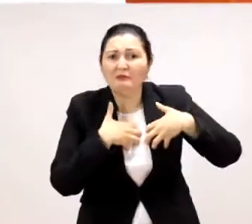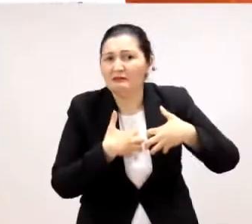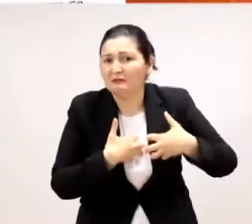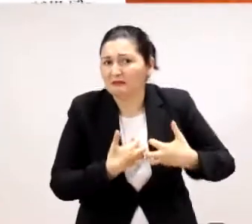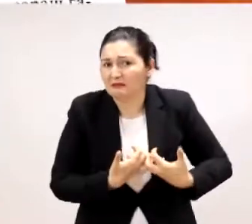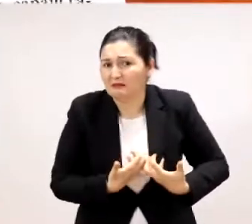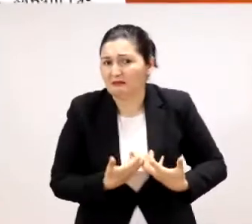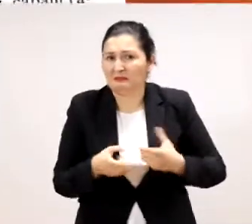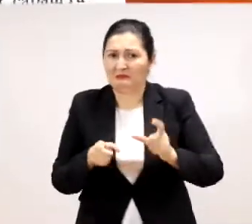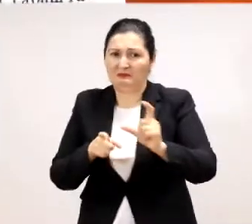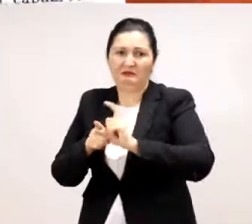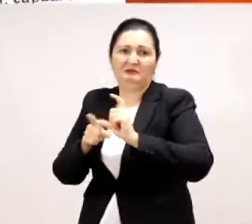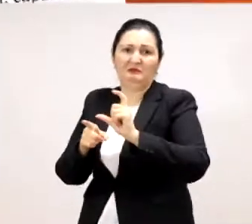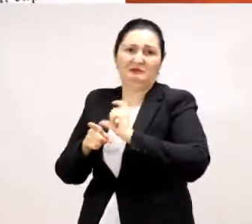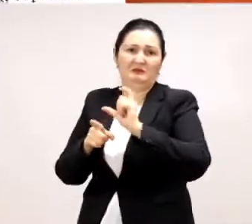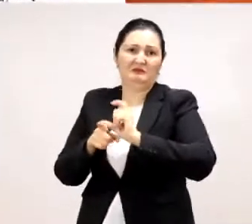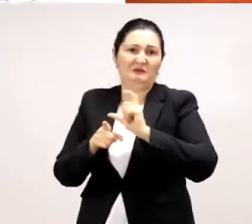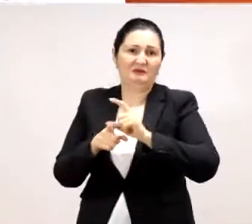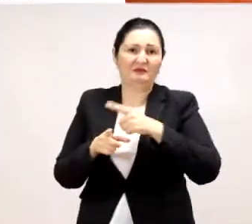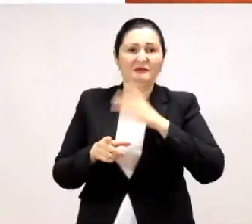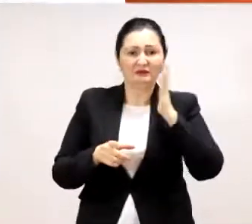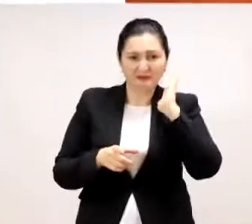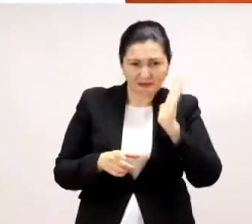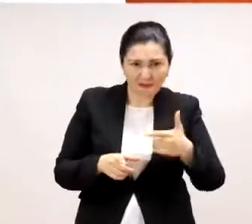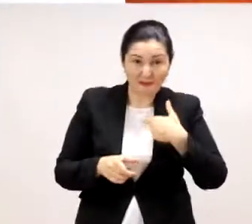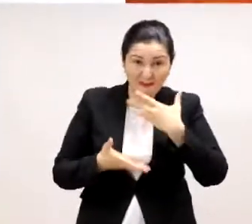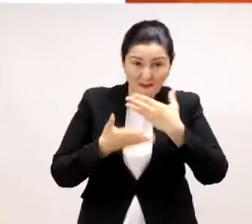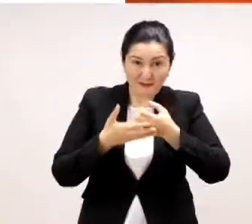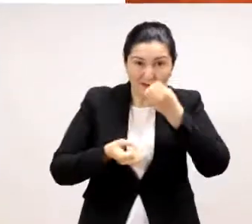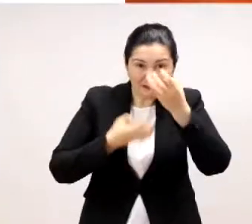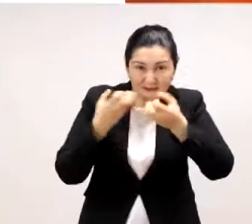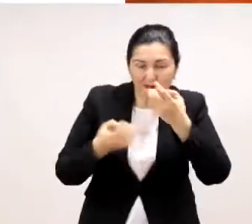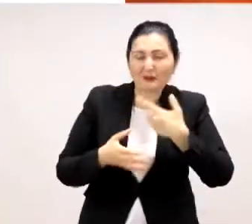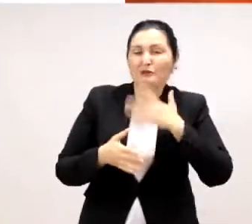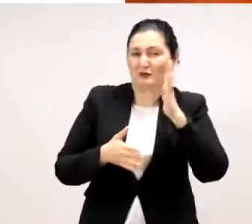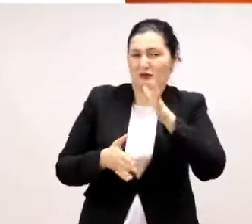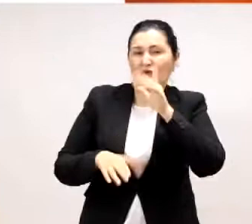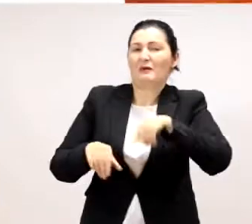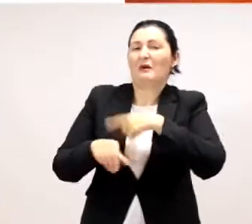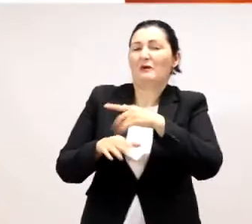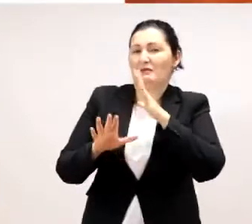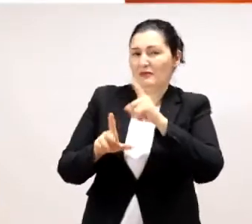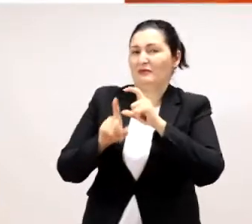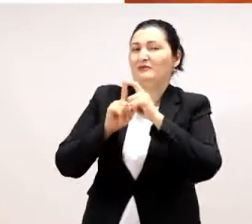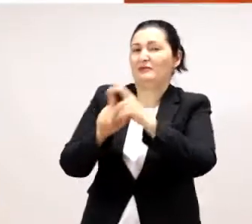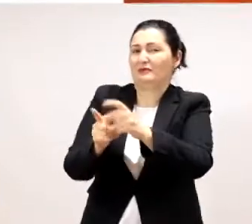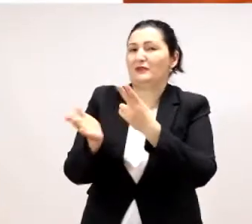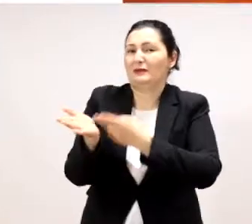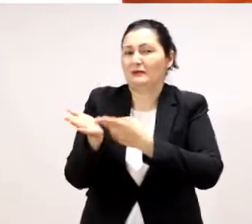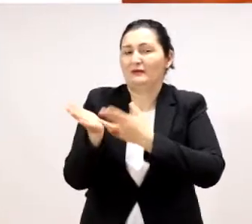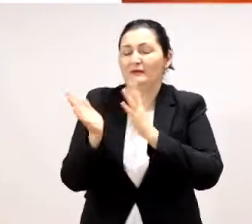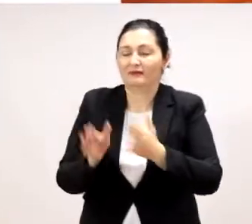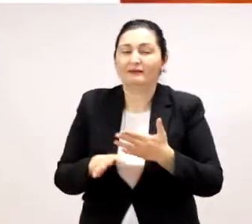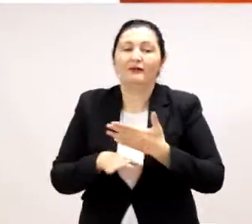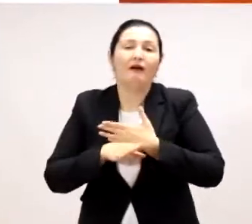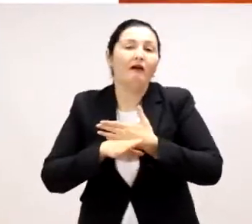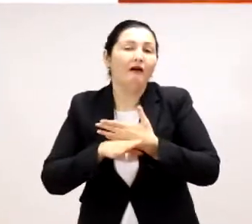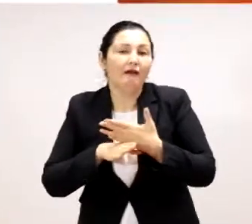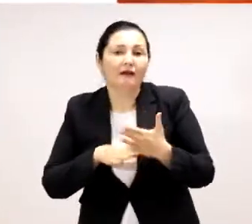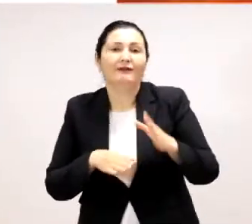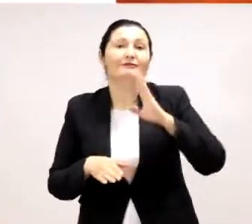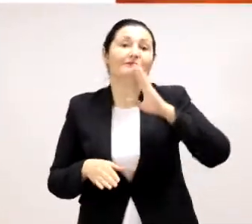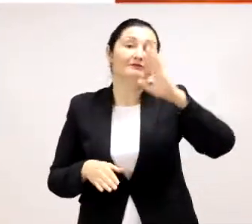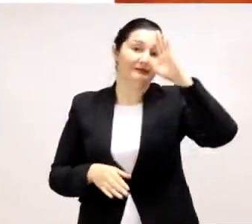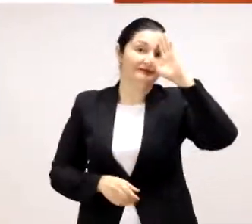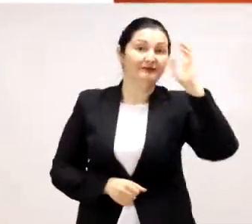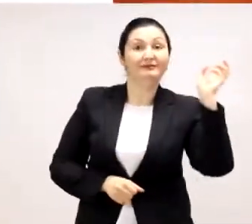گفتند. میرسد روزی که ما گل بودنمون رو اثبات میکنیم. چند روز پس باز همون مرد و زن با